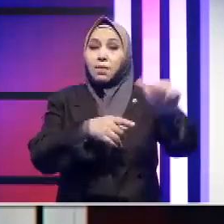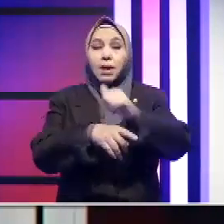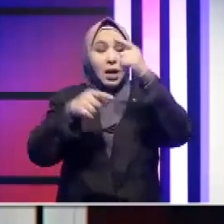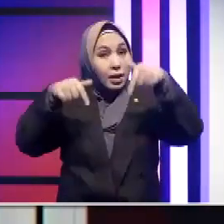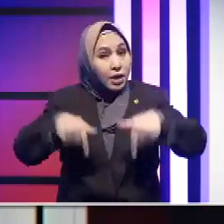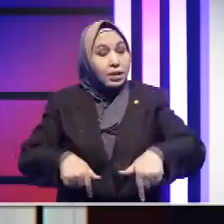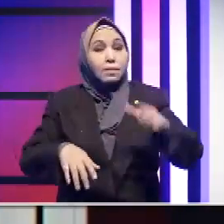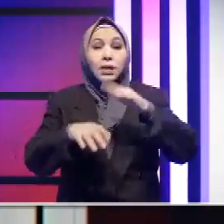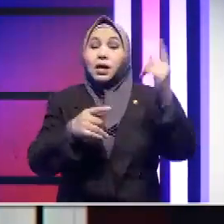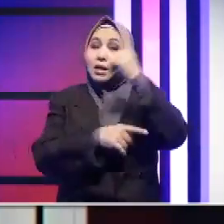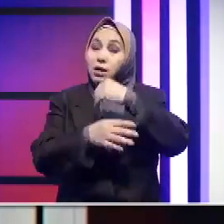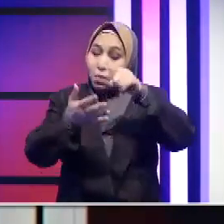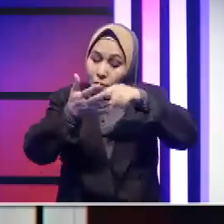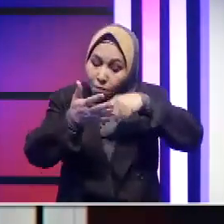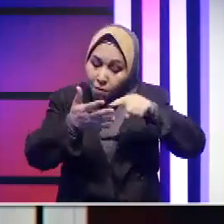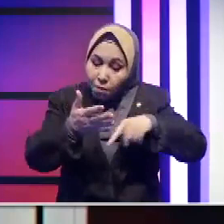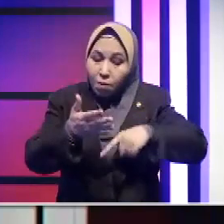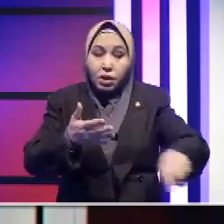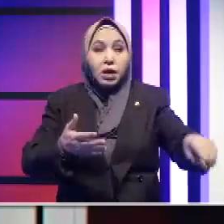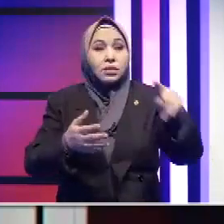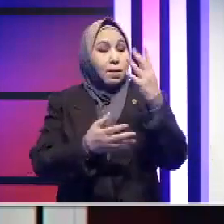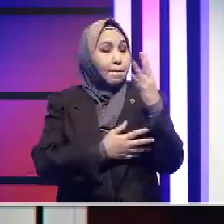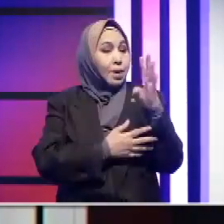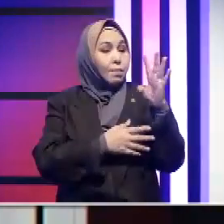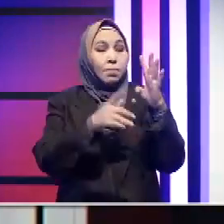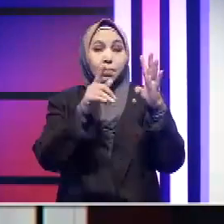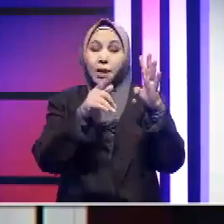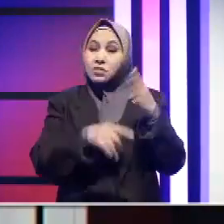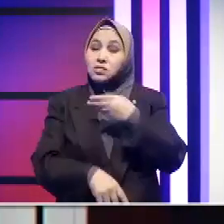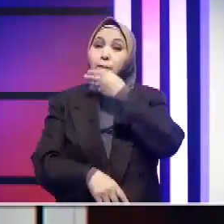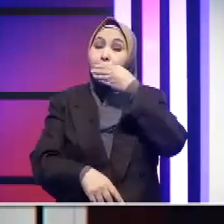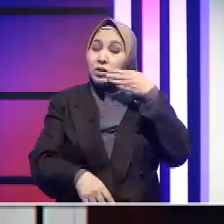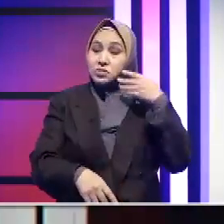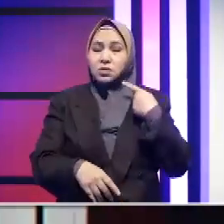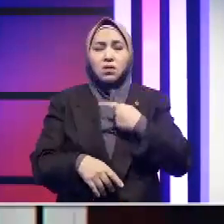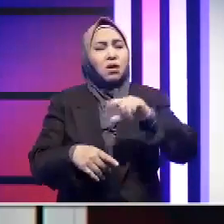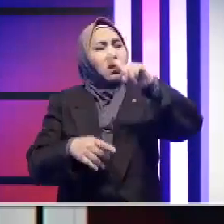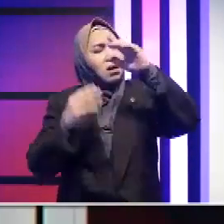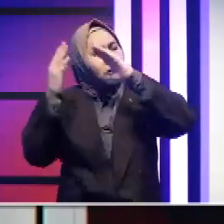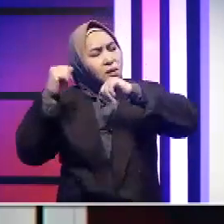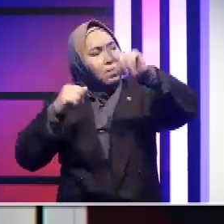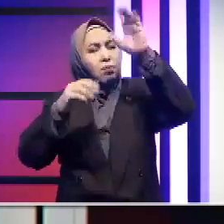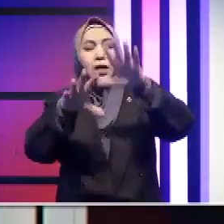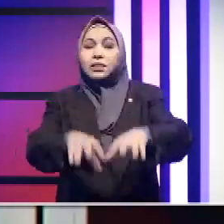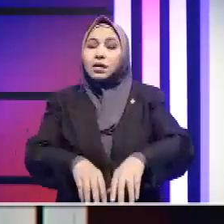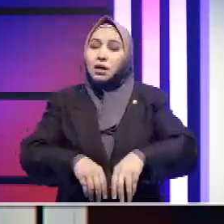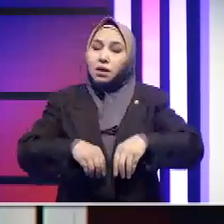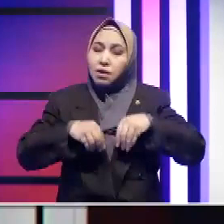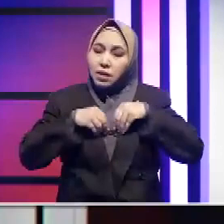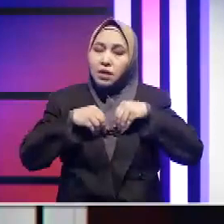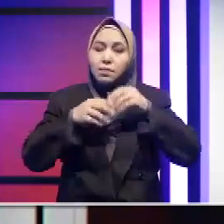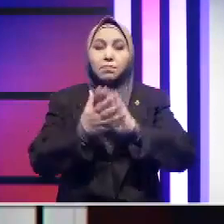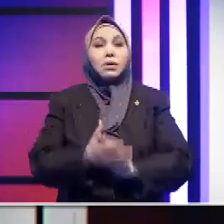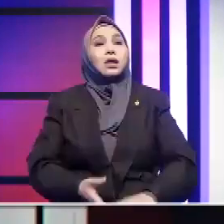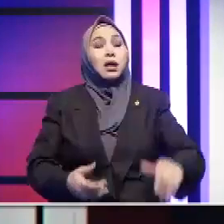pada hari ulang Haji Kode 14 rahmat Tuhan kita doakan Allah menerima amal kita kita sudah hampir dipertengahan